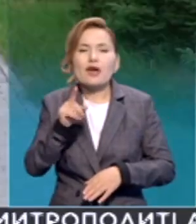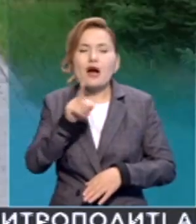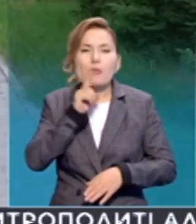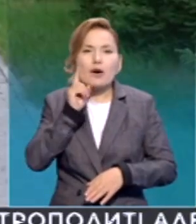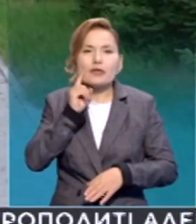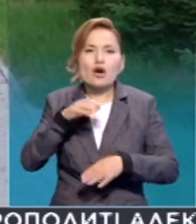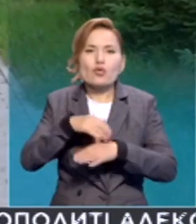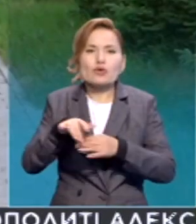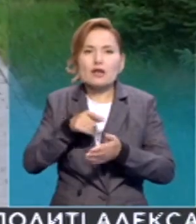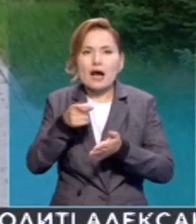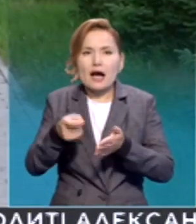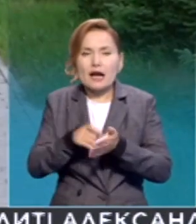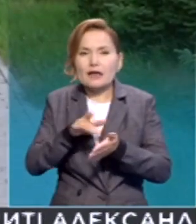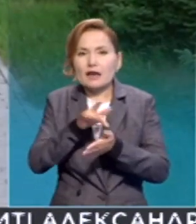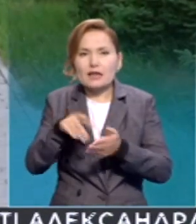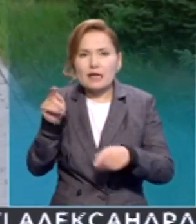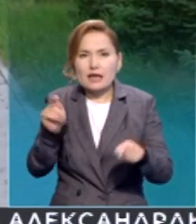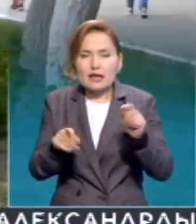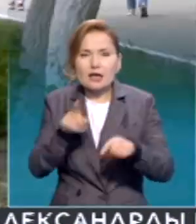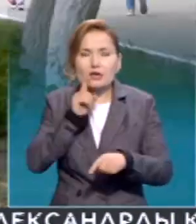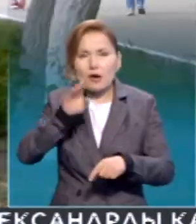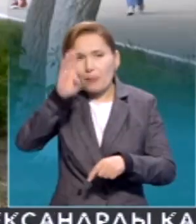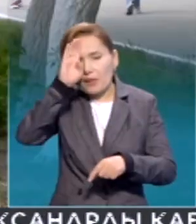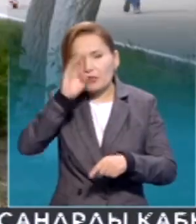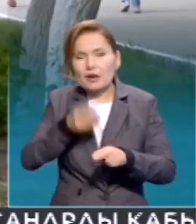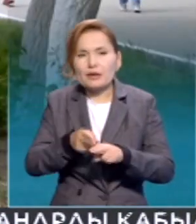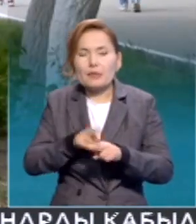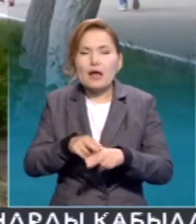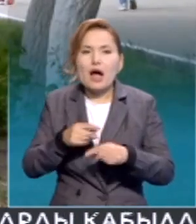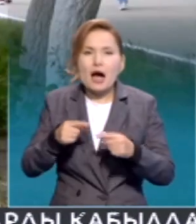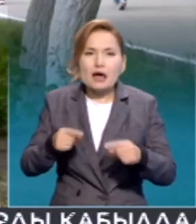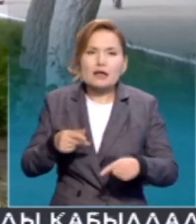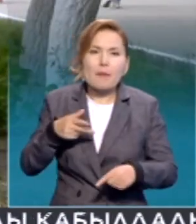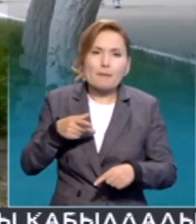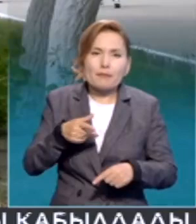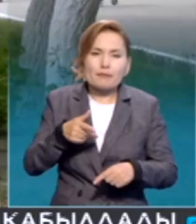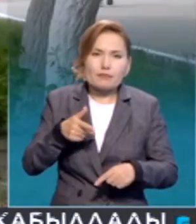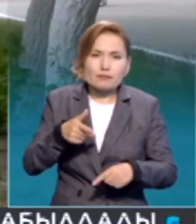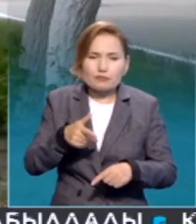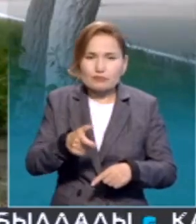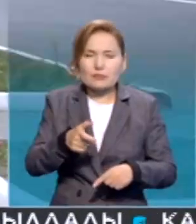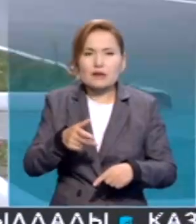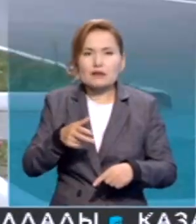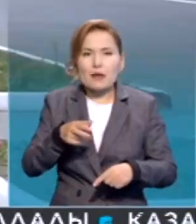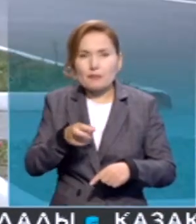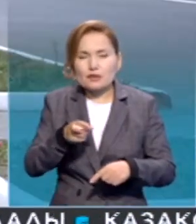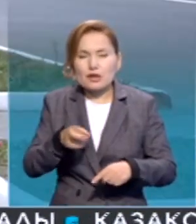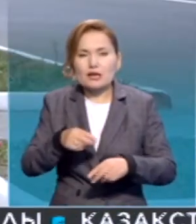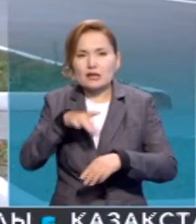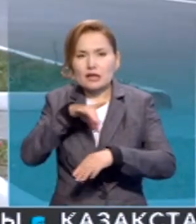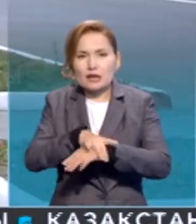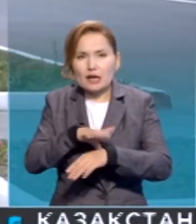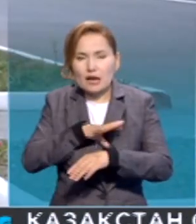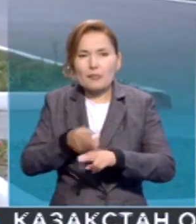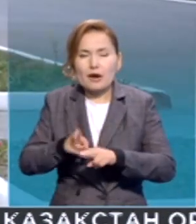қаласының тұрғындары. Ұсталғандардан травматикалық тапаншалар мен пышақ және кастеттер тәркіленді. Осы іске